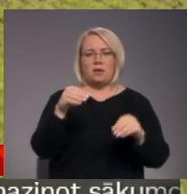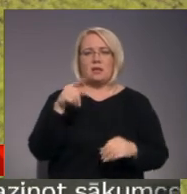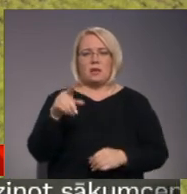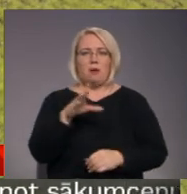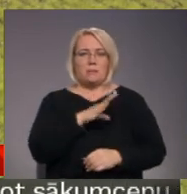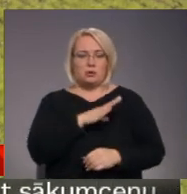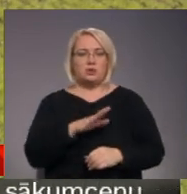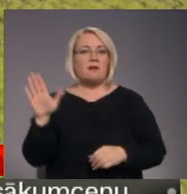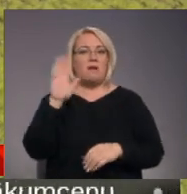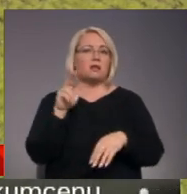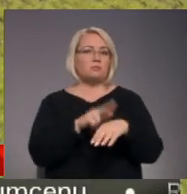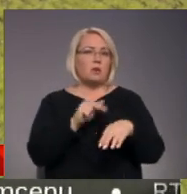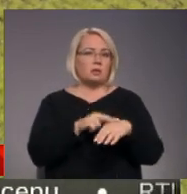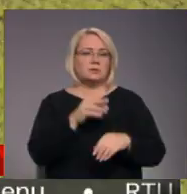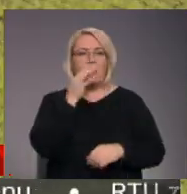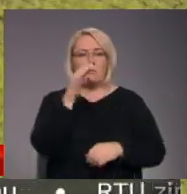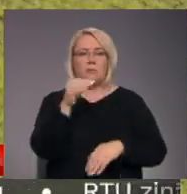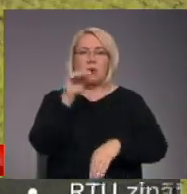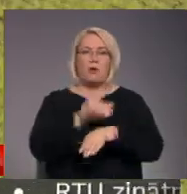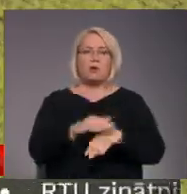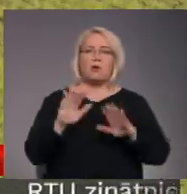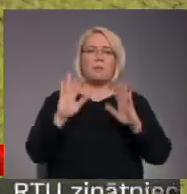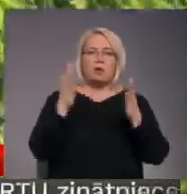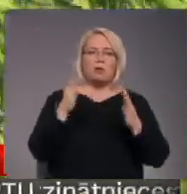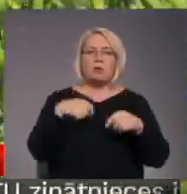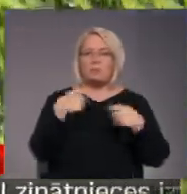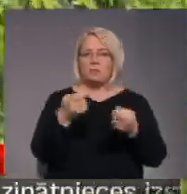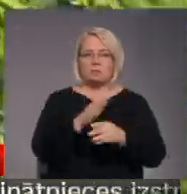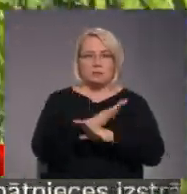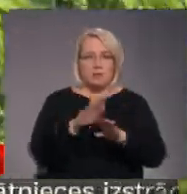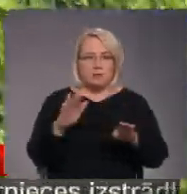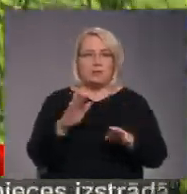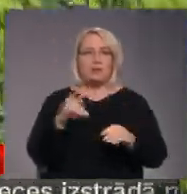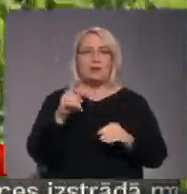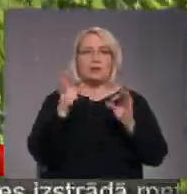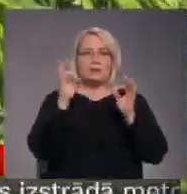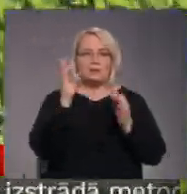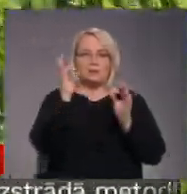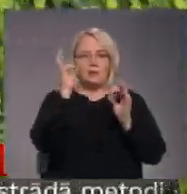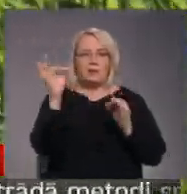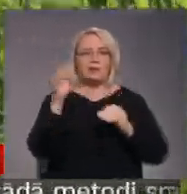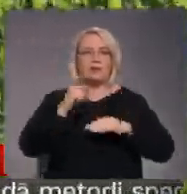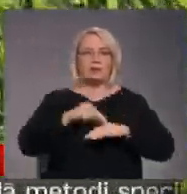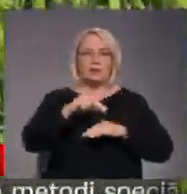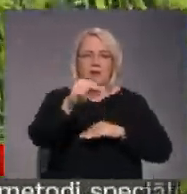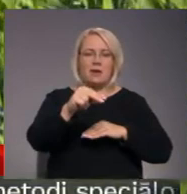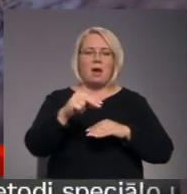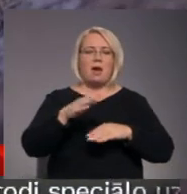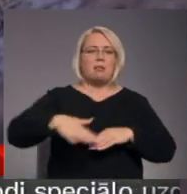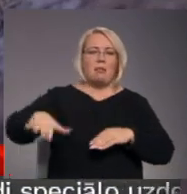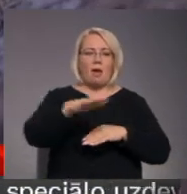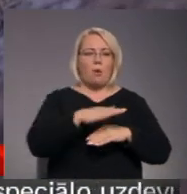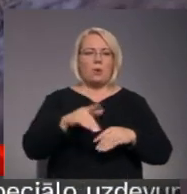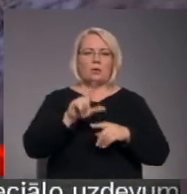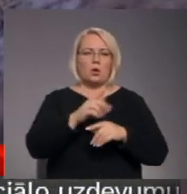Valsts policija gan atbildi par konkrētiem gadījumiem nesniec. Tomēr, ja tiešajā sējā apsētie lauki tiek intensīvi izbraukāti,